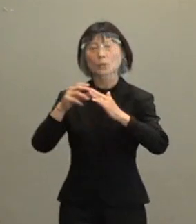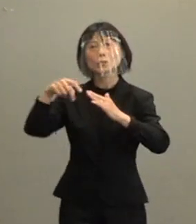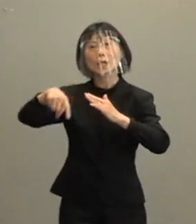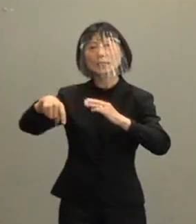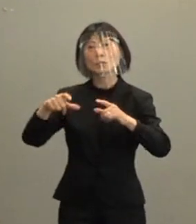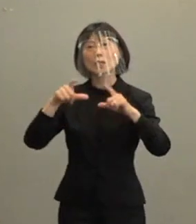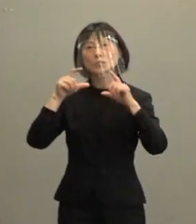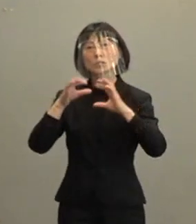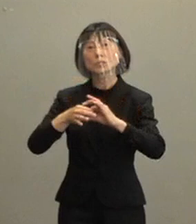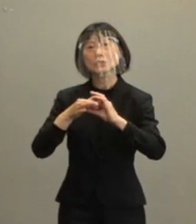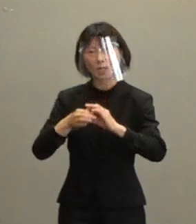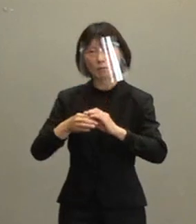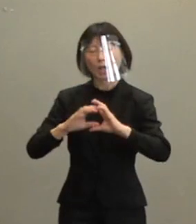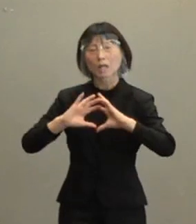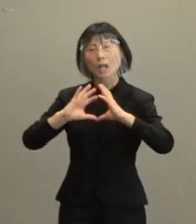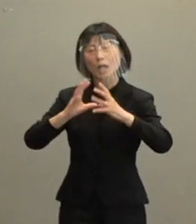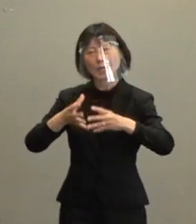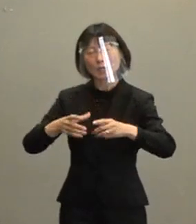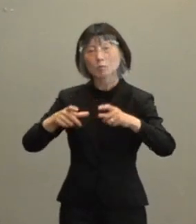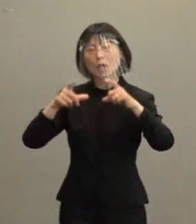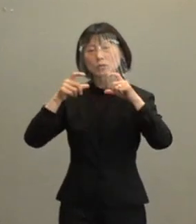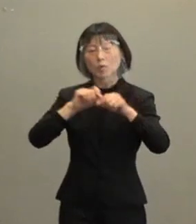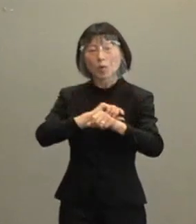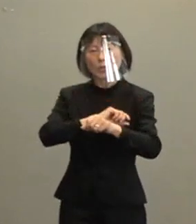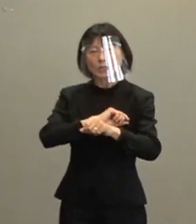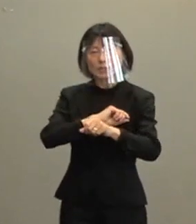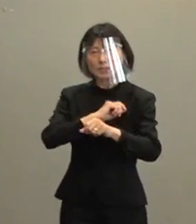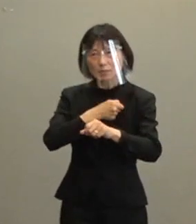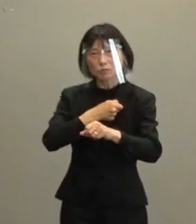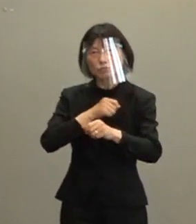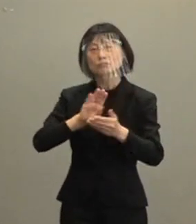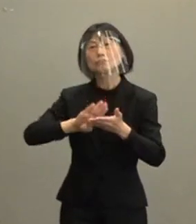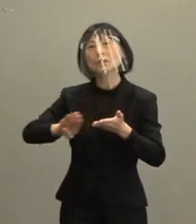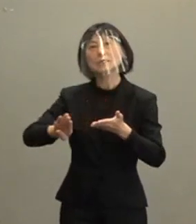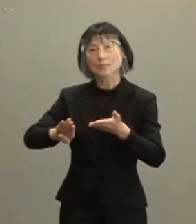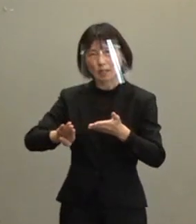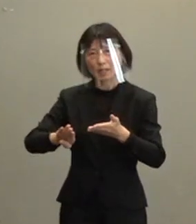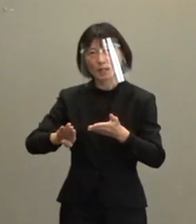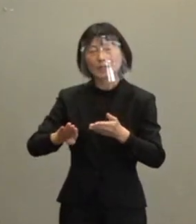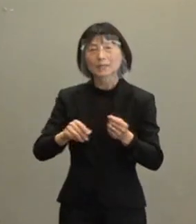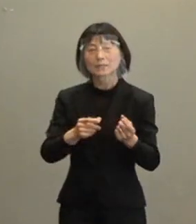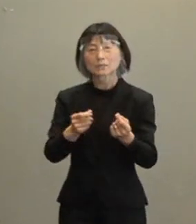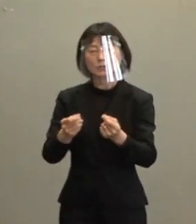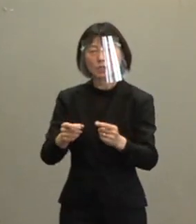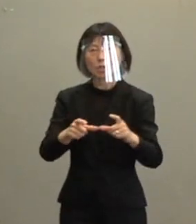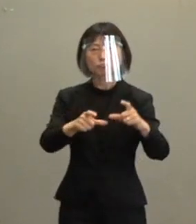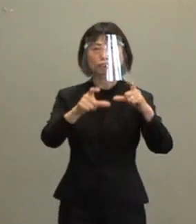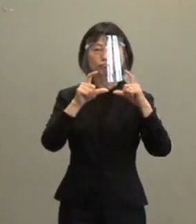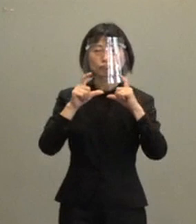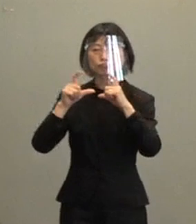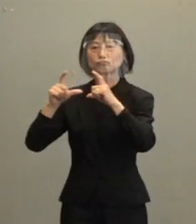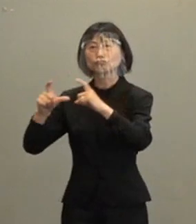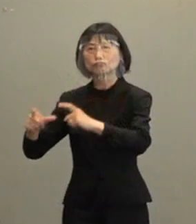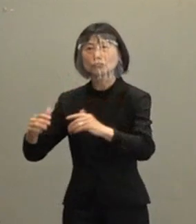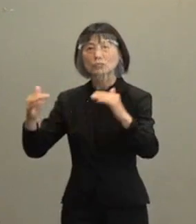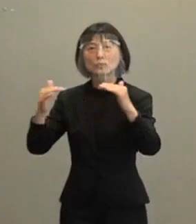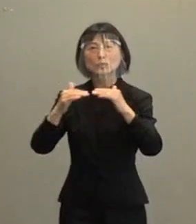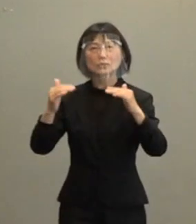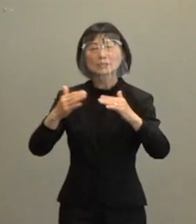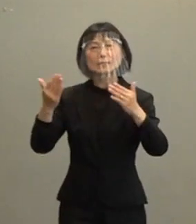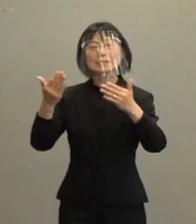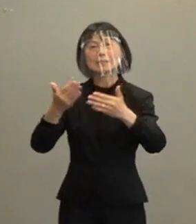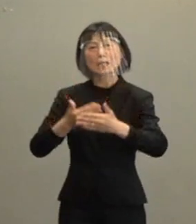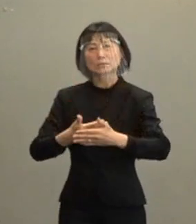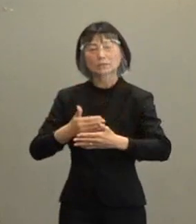スクについては、海外でのマスク着用義務の撤廃の事例から一律に着用するしないという議論になりがちであり